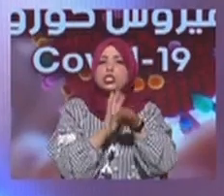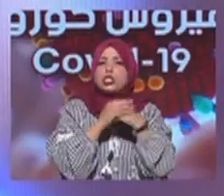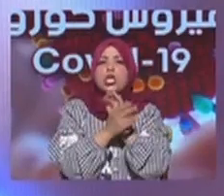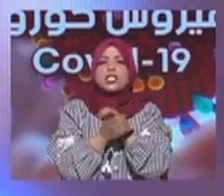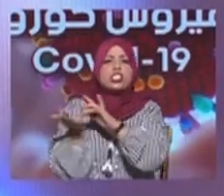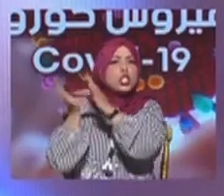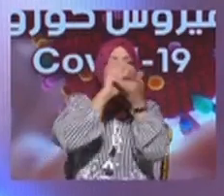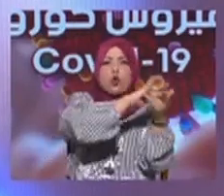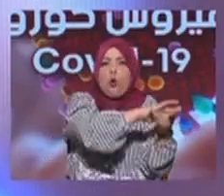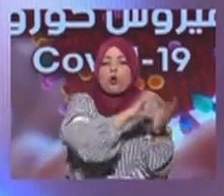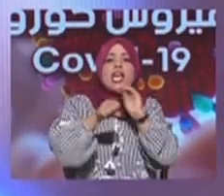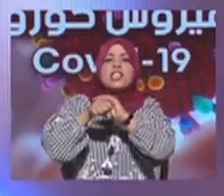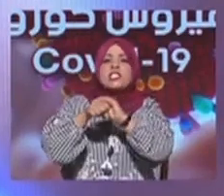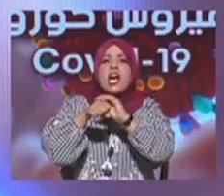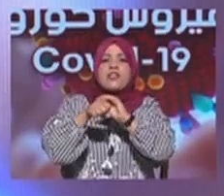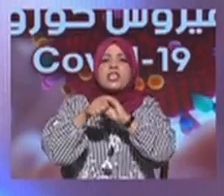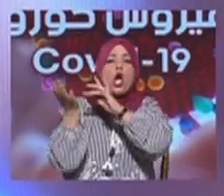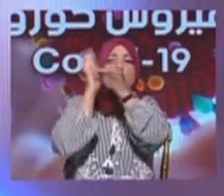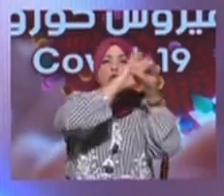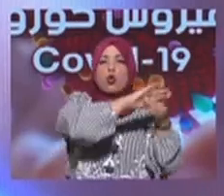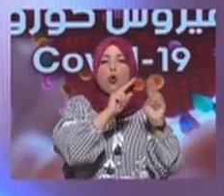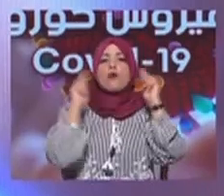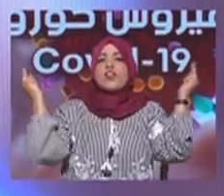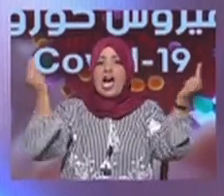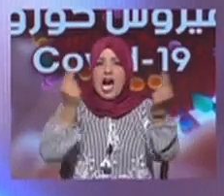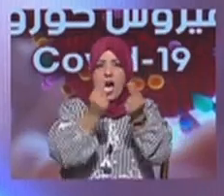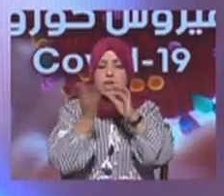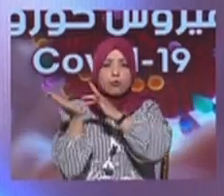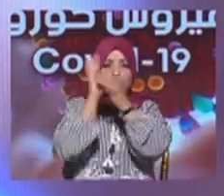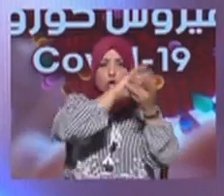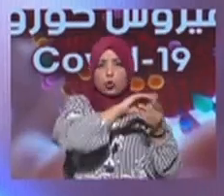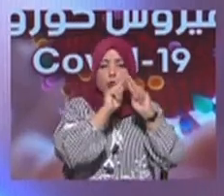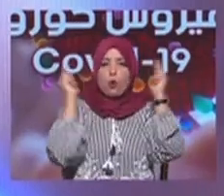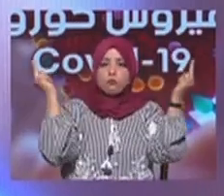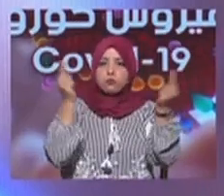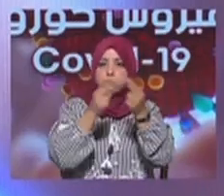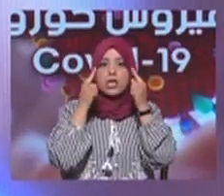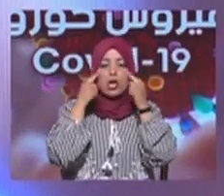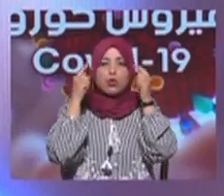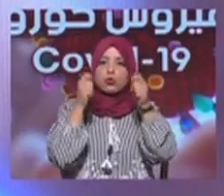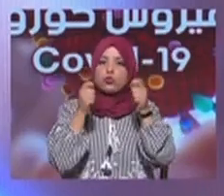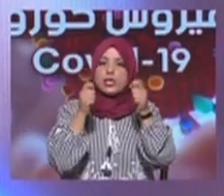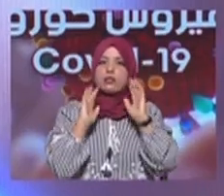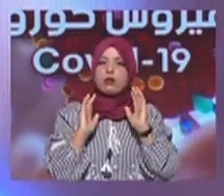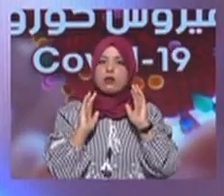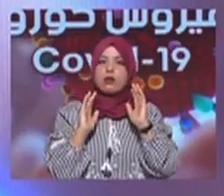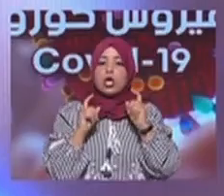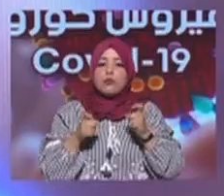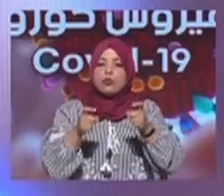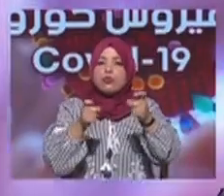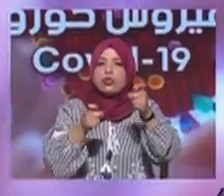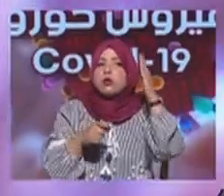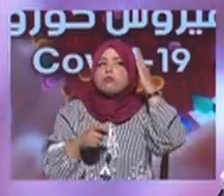باش نتوقعوا هالفيروس هذايا قد ما نجموا نسلموا منه خاطر مهما عرفناه مازلنا ما عرفناهش بالقدايره. هذا هو.